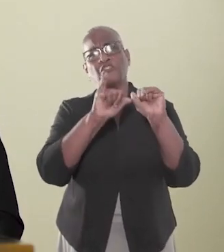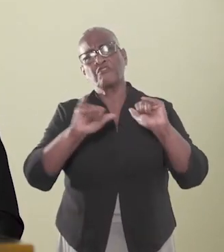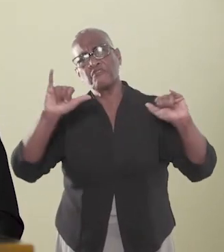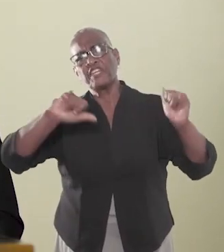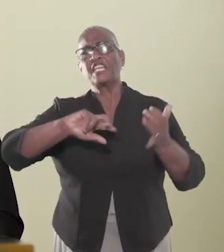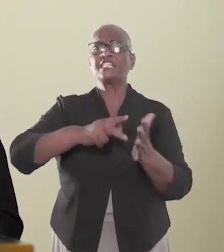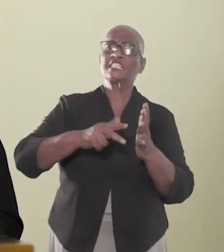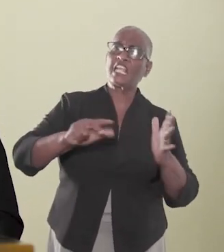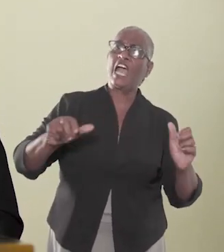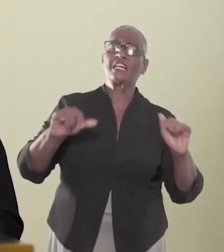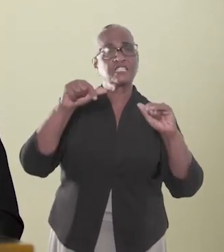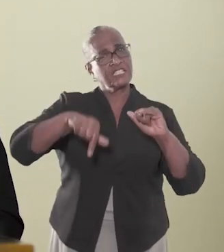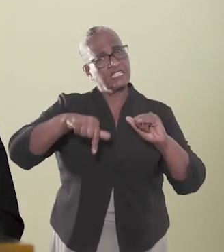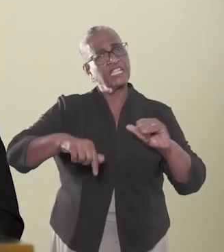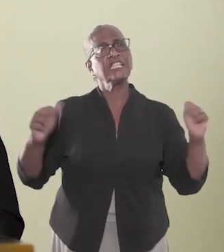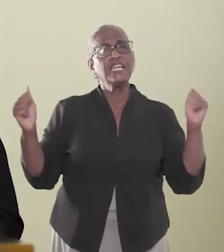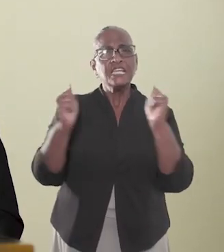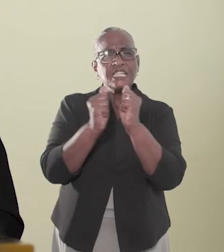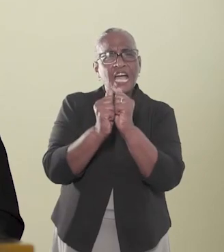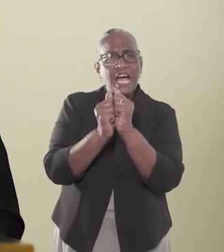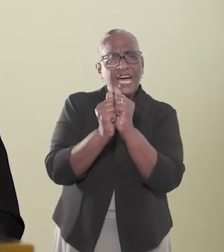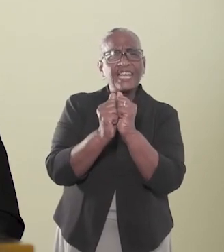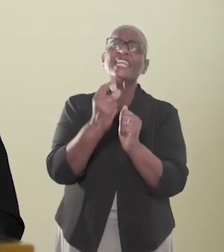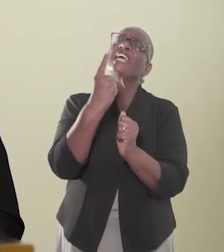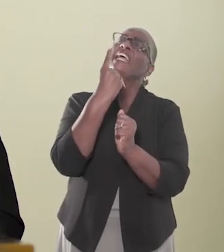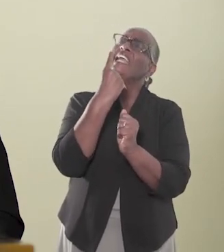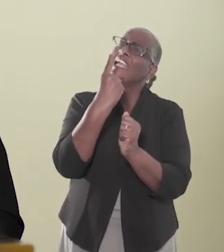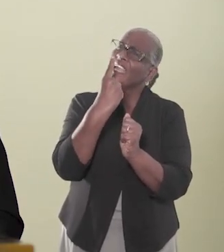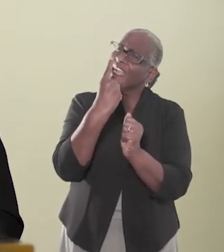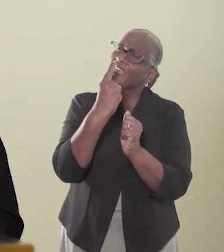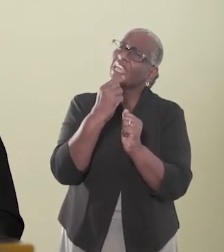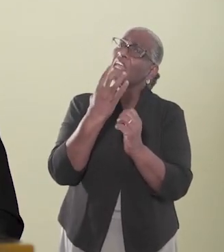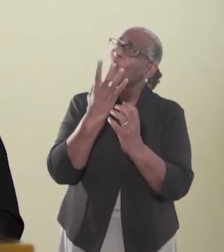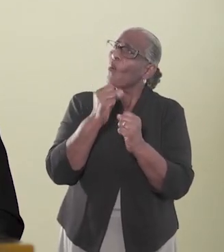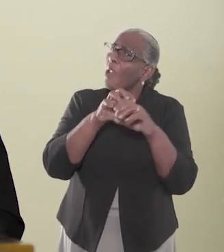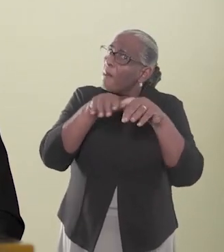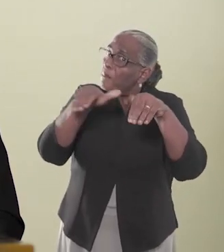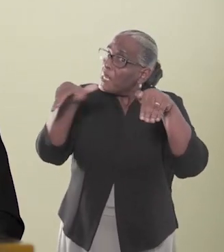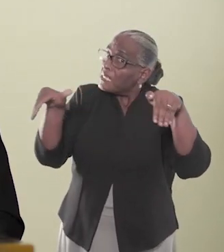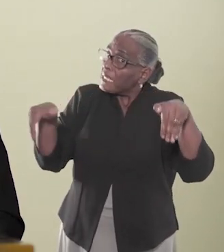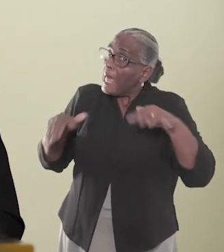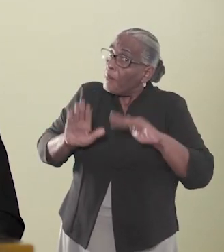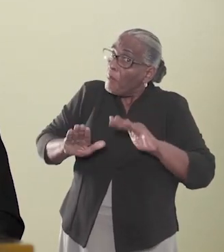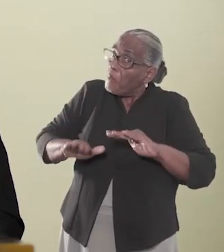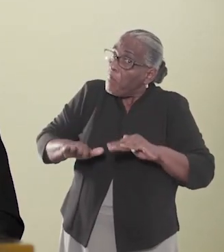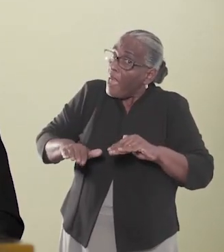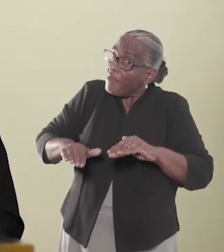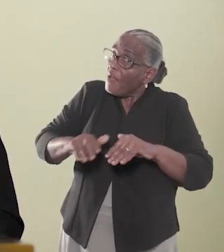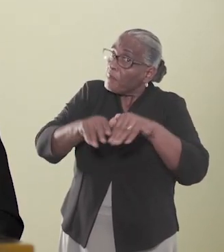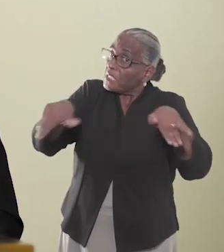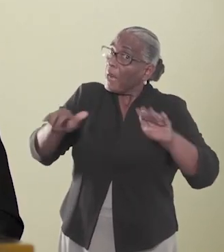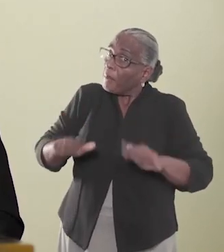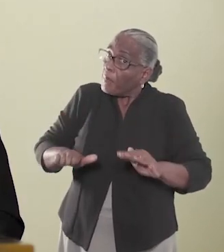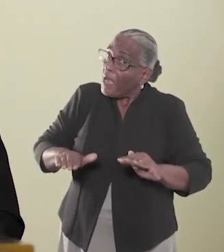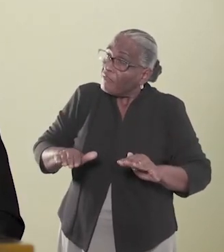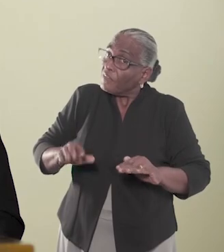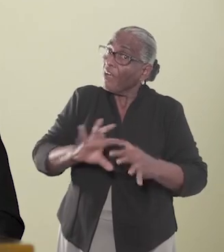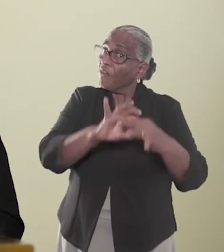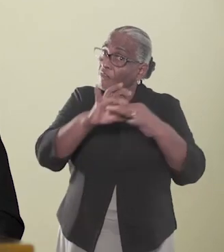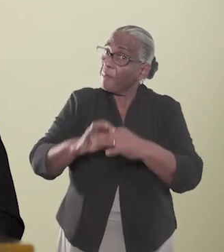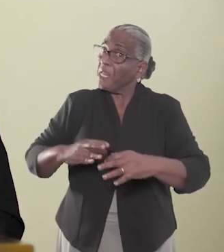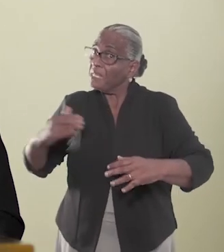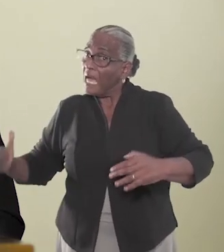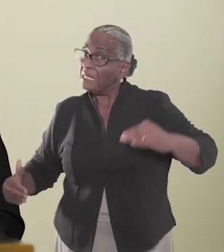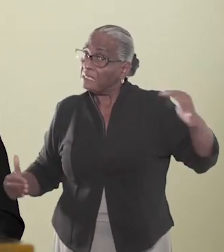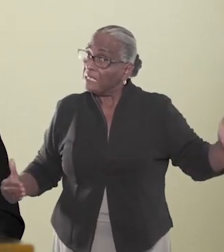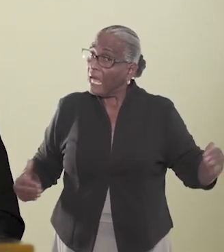gebruikelijke dans- en drankfestijnen dit jaar voor één keer omwille van bescherming van de gezondheid van onszelf en onze